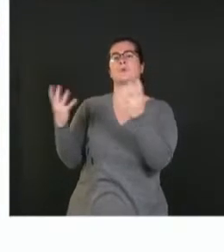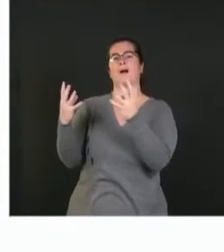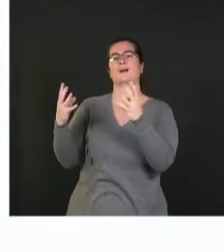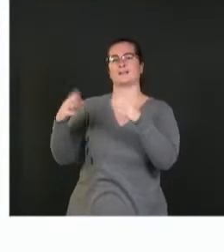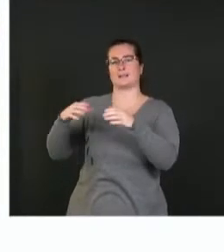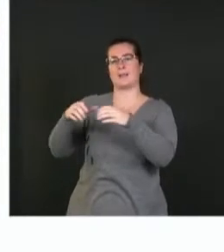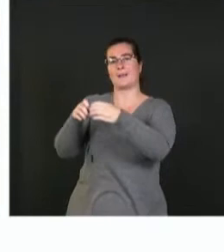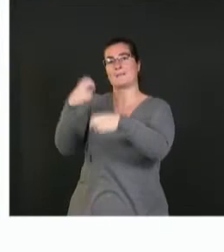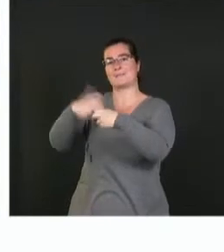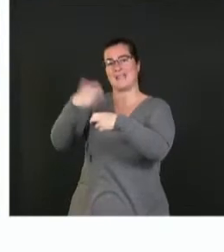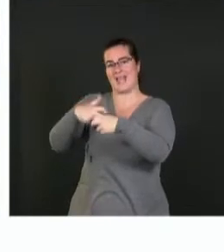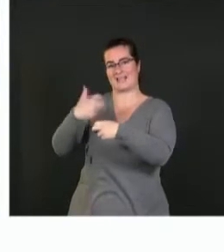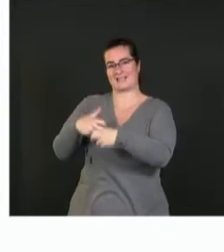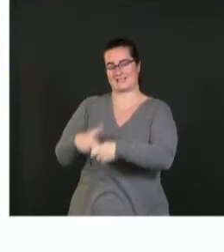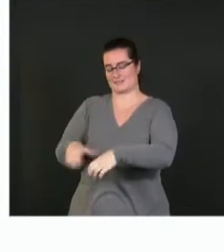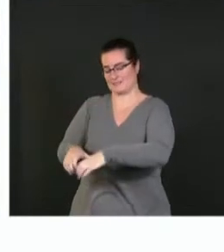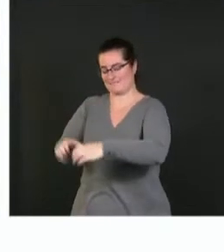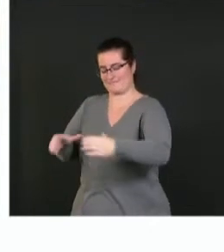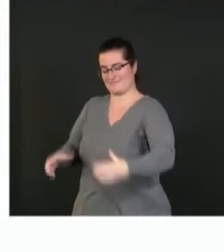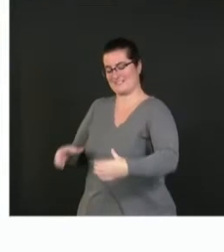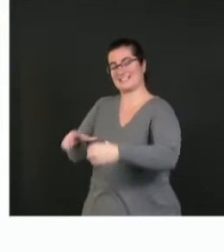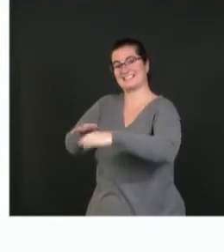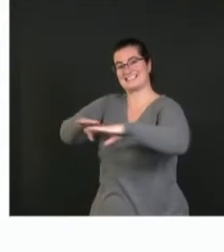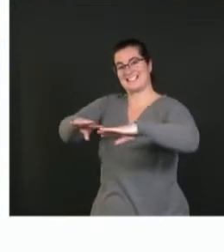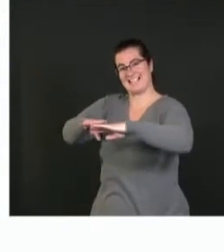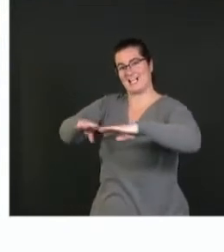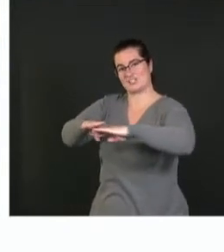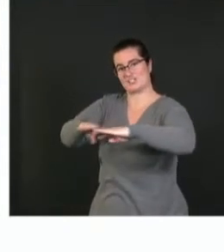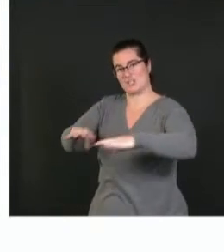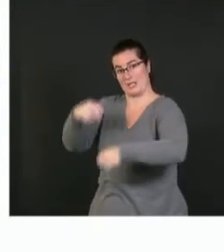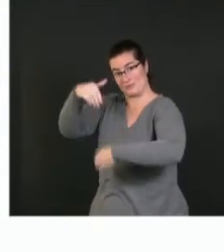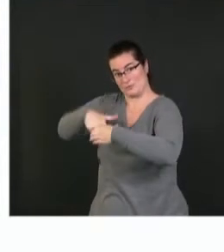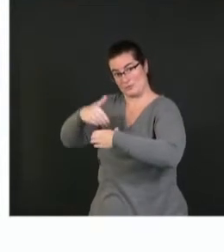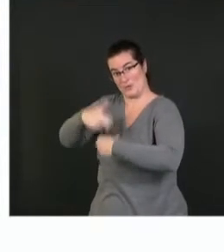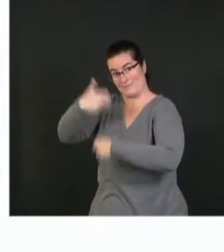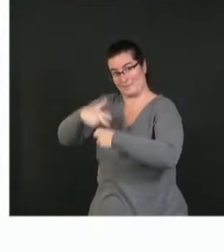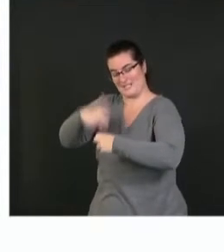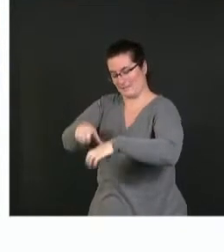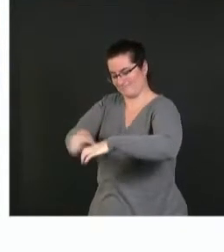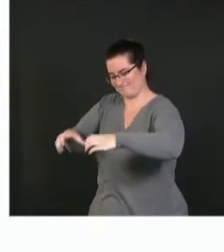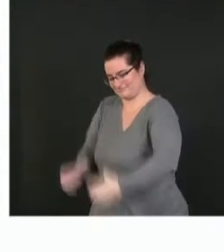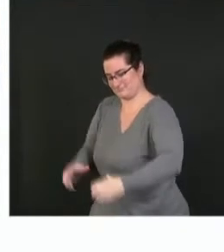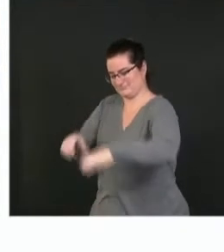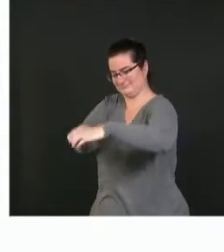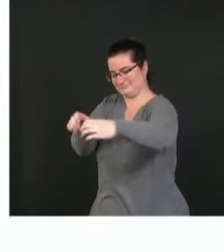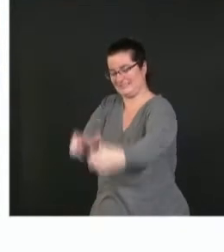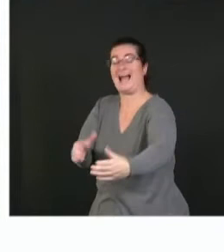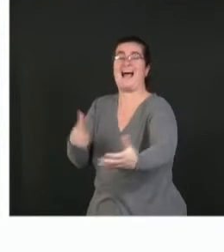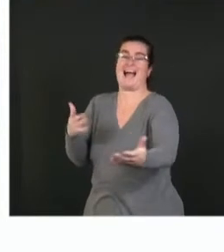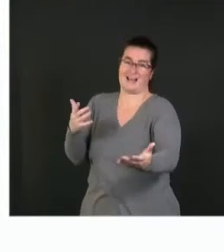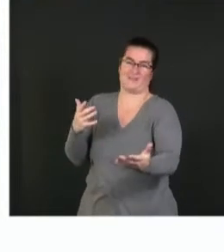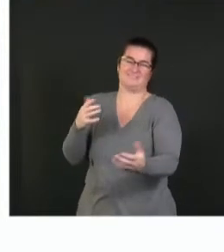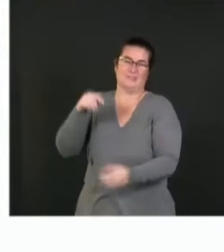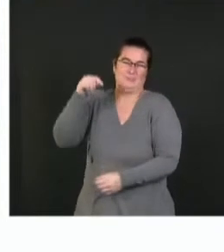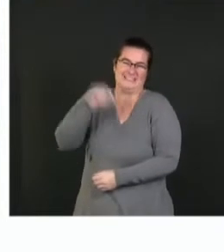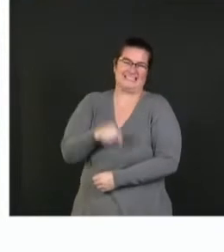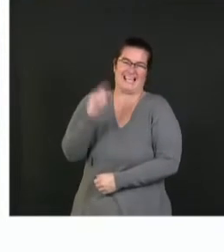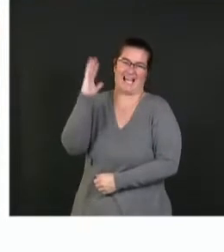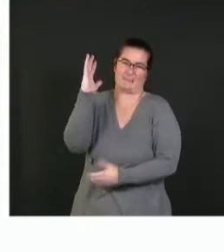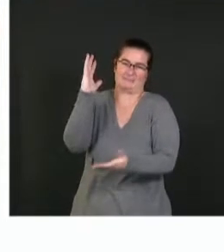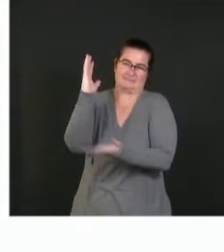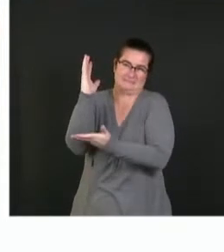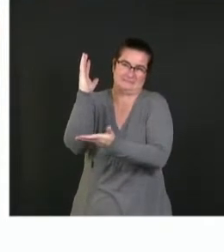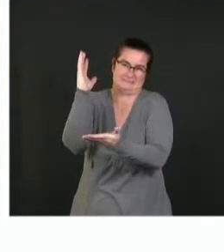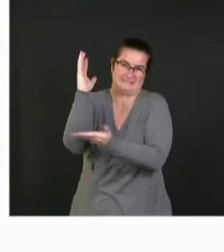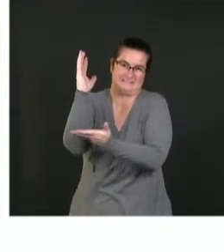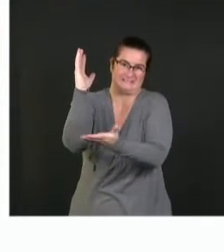la pierre qui est mise. Pour ce projet, Mutabilis a dû abattre quelques arbres. Mais vraiment pas beaucoup. Mais tous les arbres qui ont